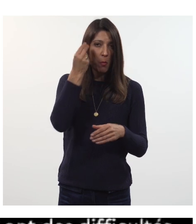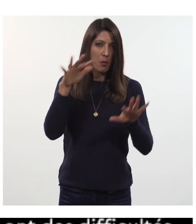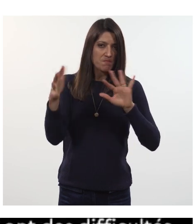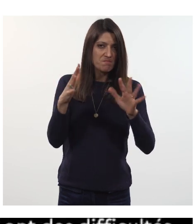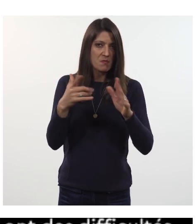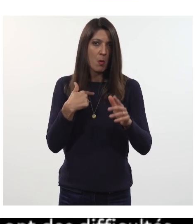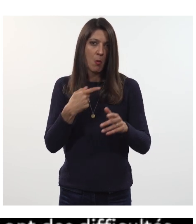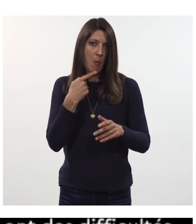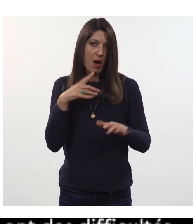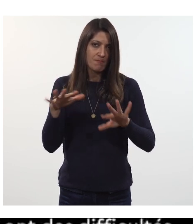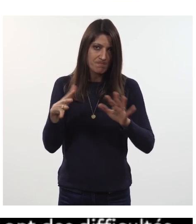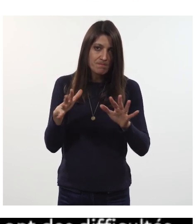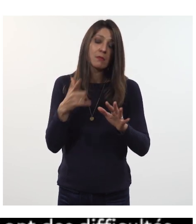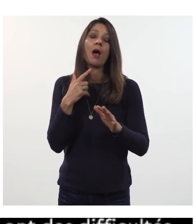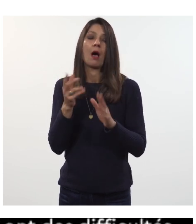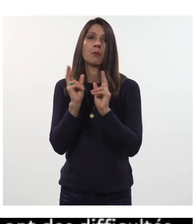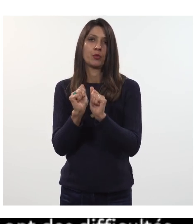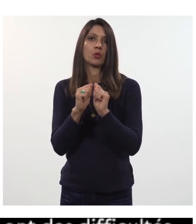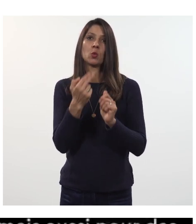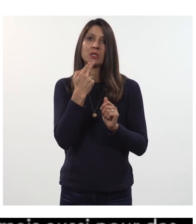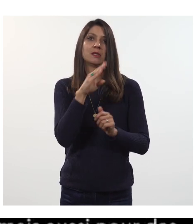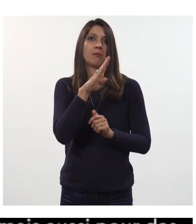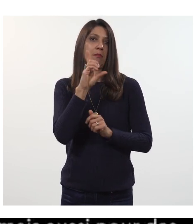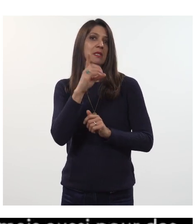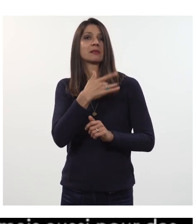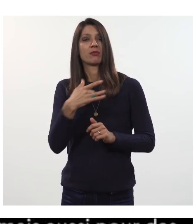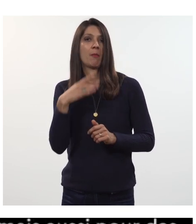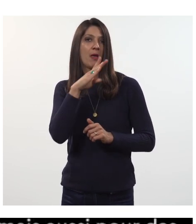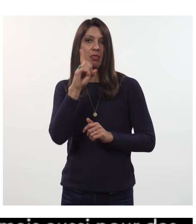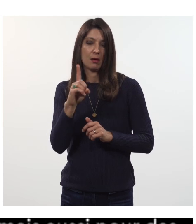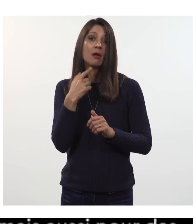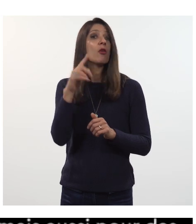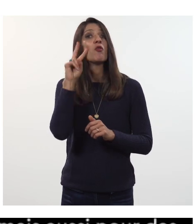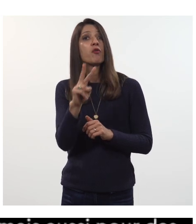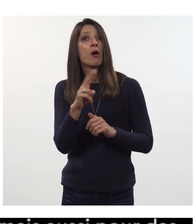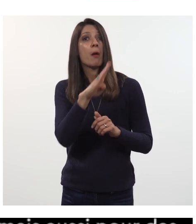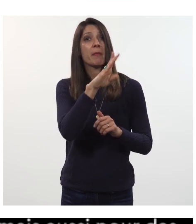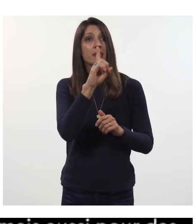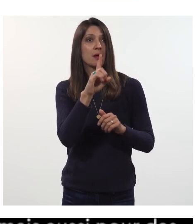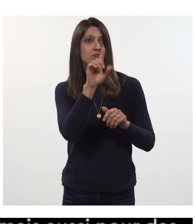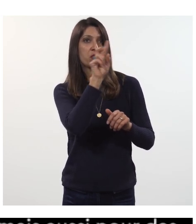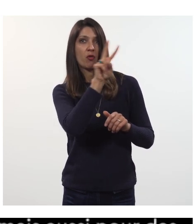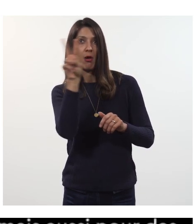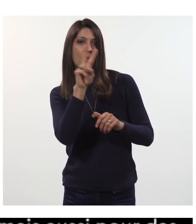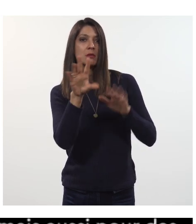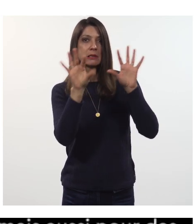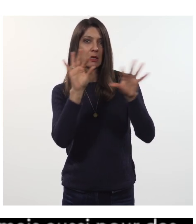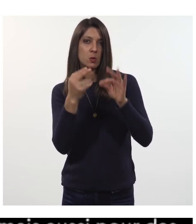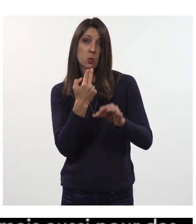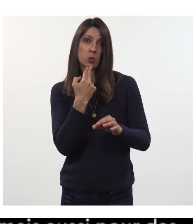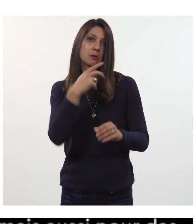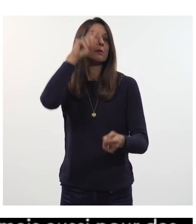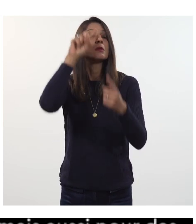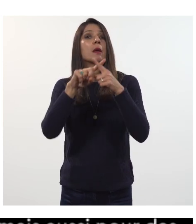monde, avec ou sans handicap. Donc là, vous verrez une sélection de bandes dessinées très utiles quand on parle de